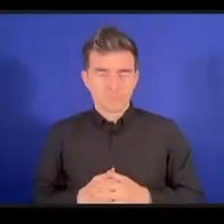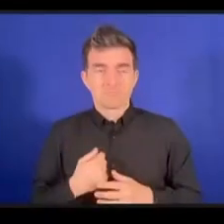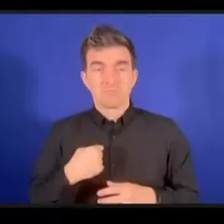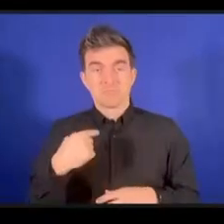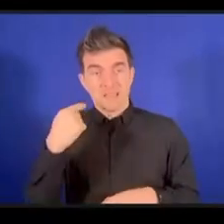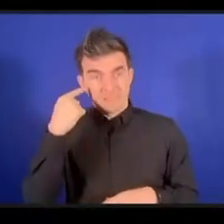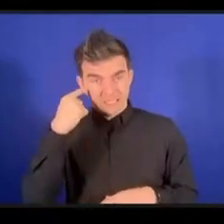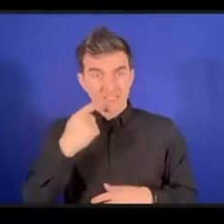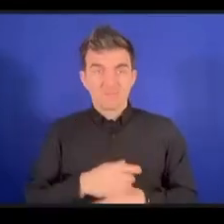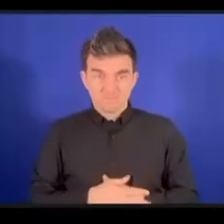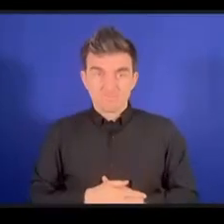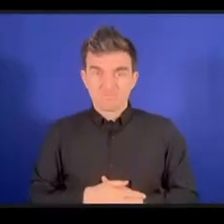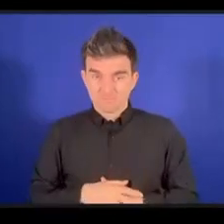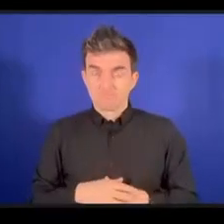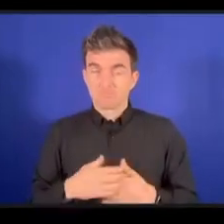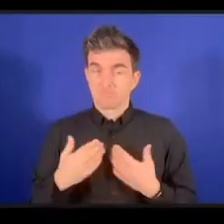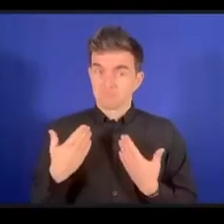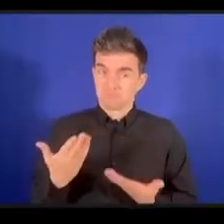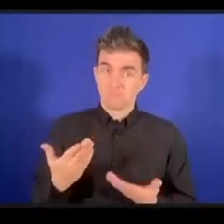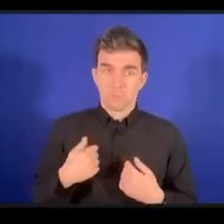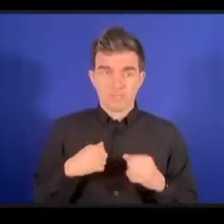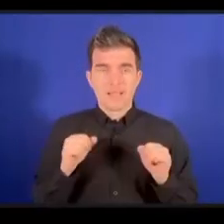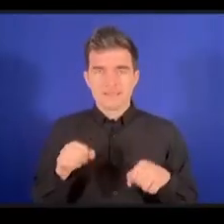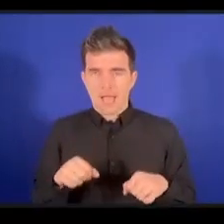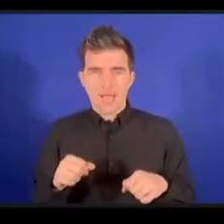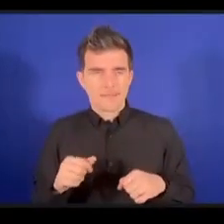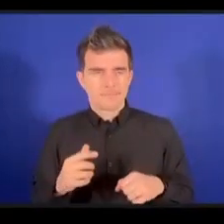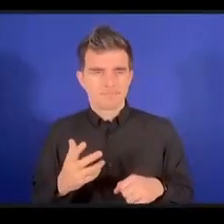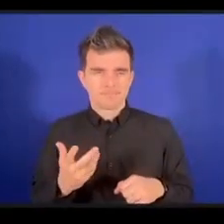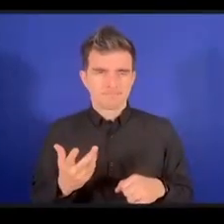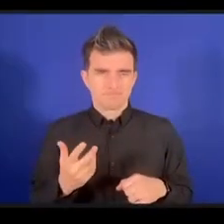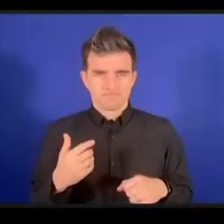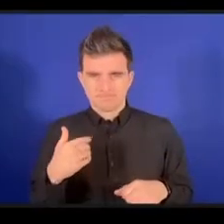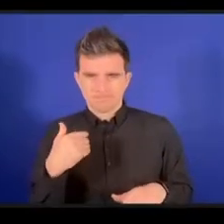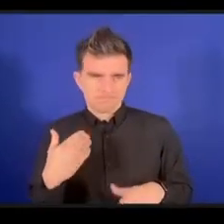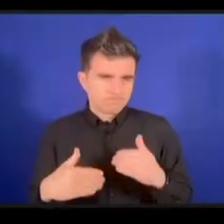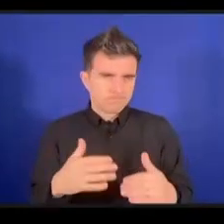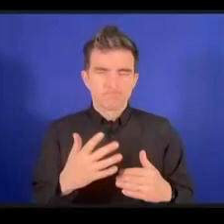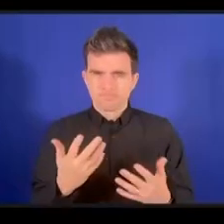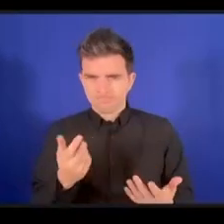就是那个报告啊，我把这个报告很快的翻了一下